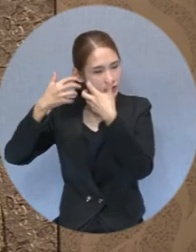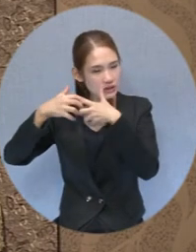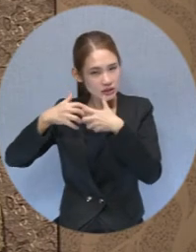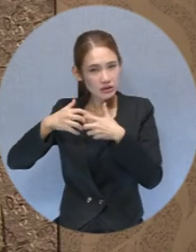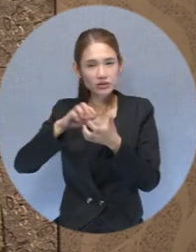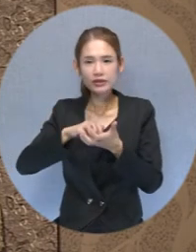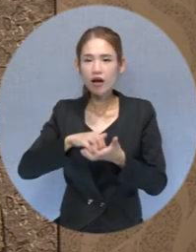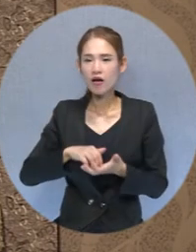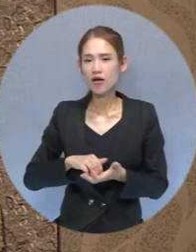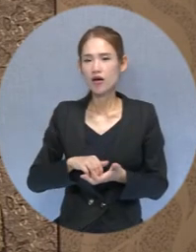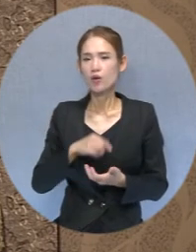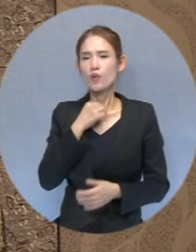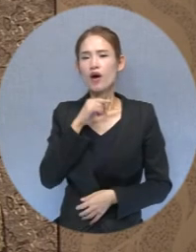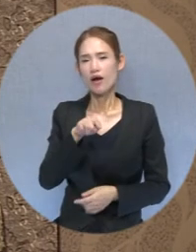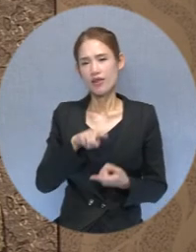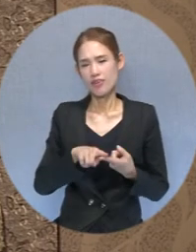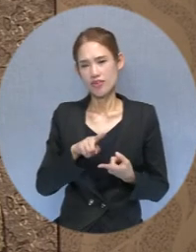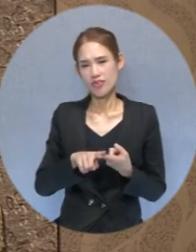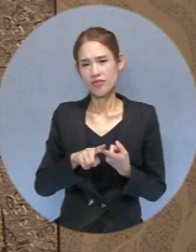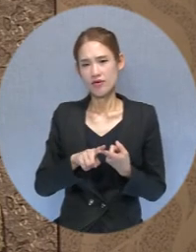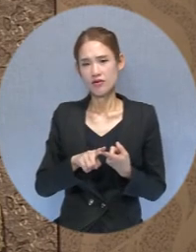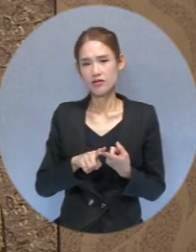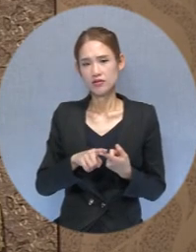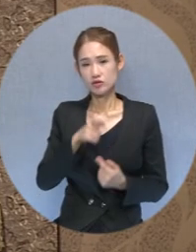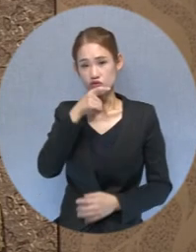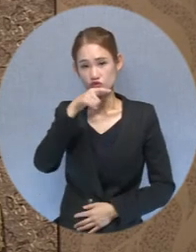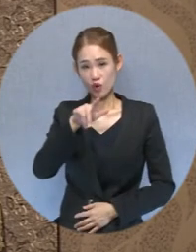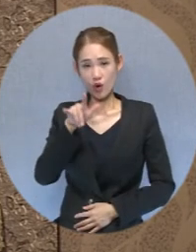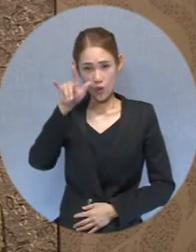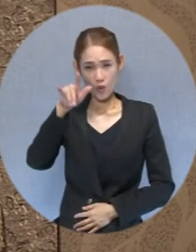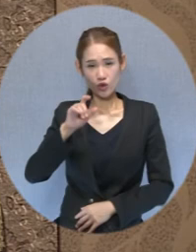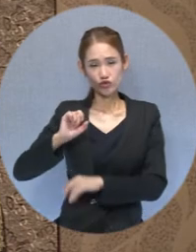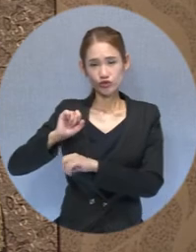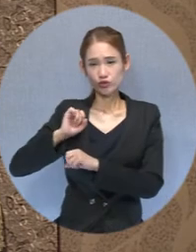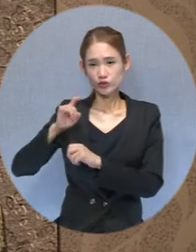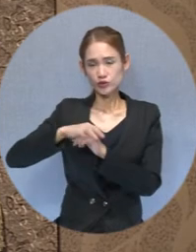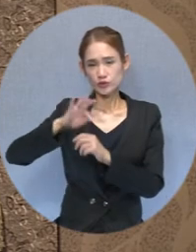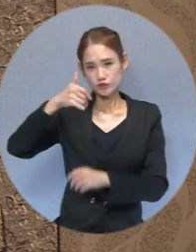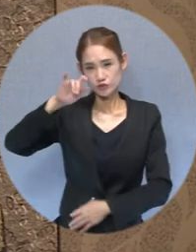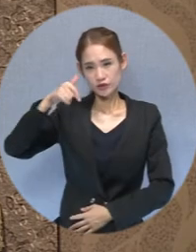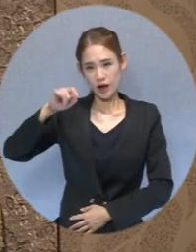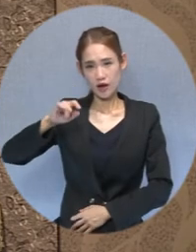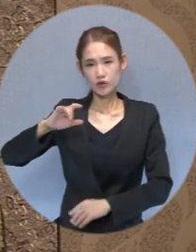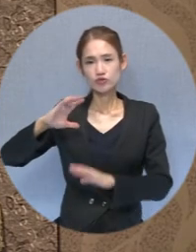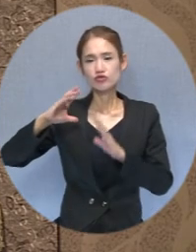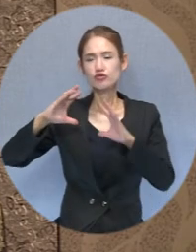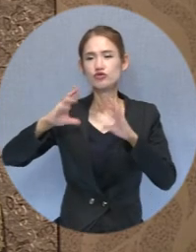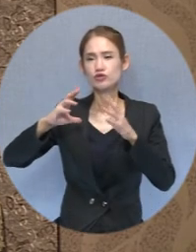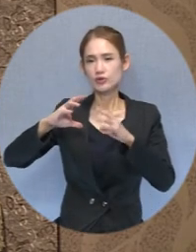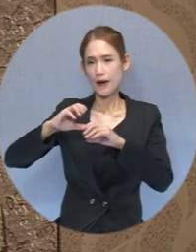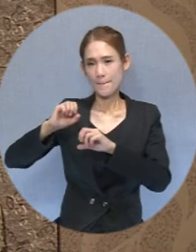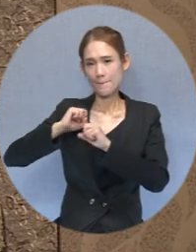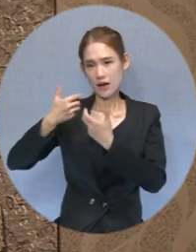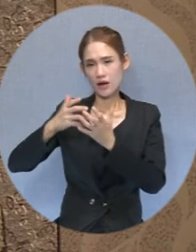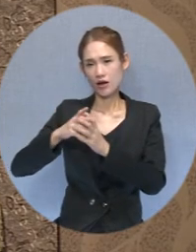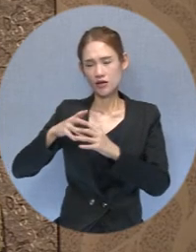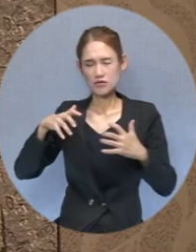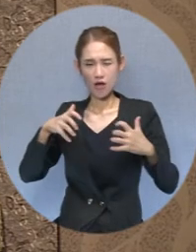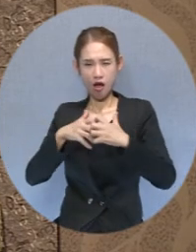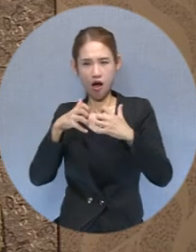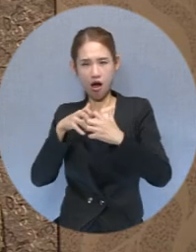만들어주길 바라는 마음이죠. 근데 수원공항 같은 경우나 군산공항 같은 경우 이제 국방부죠. 네. 전투기 소음. 아,